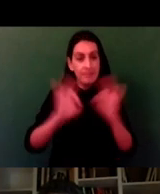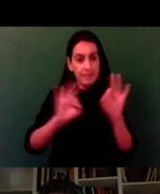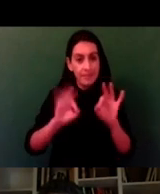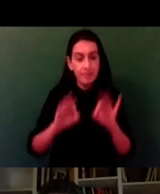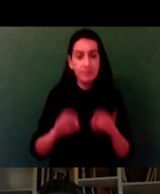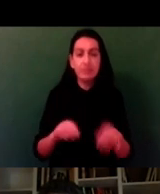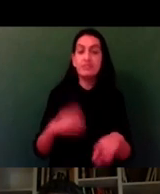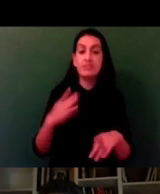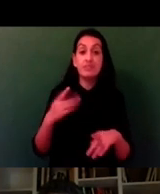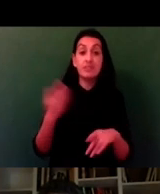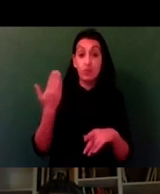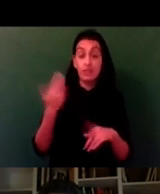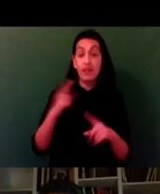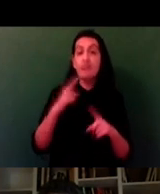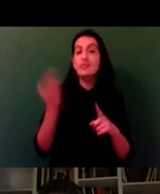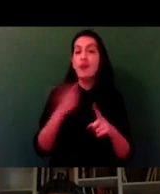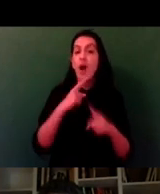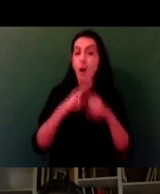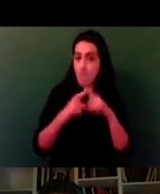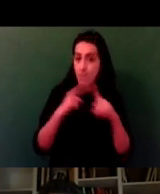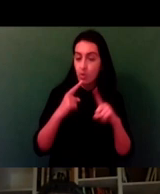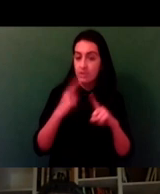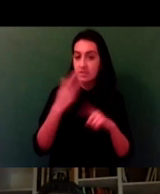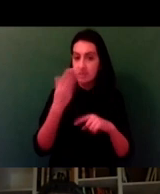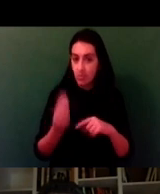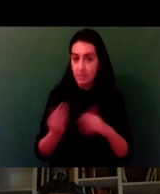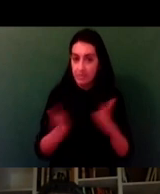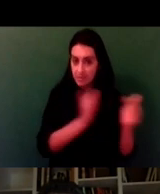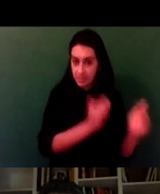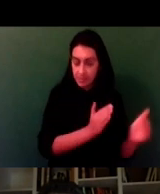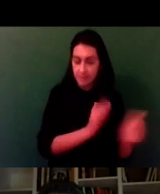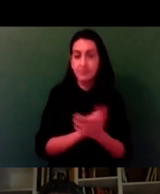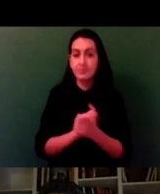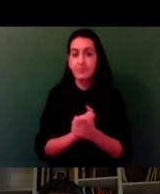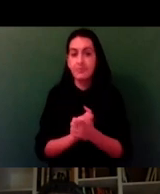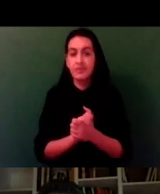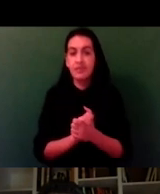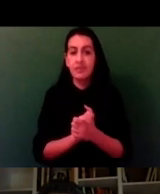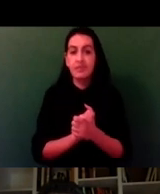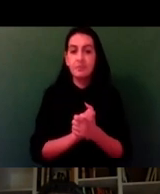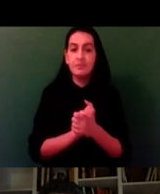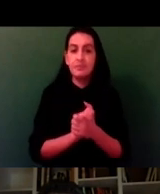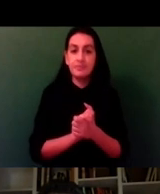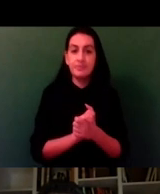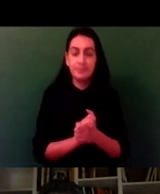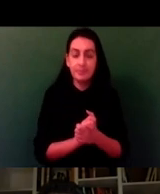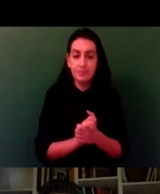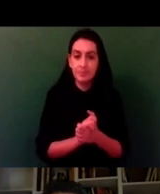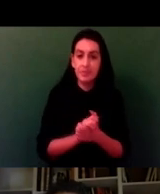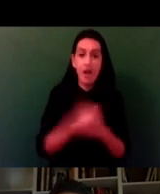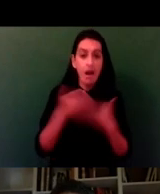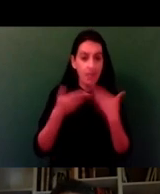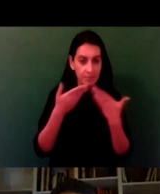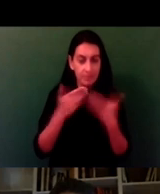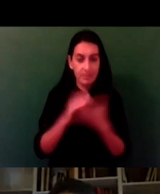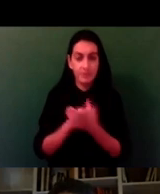olarak değerlendirip bazı alanlara sirayet etmesini gerekliliğinden bahsetti. Yanlış anlamadıysam. Kesinlikle buna da katılıyorum